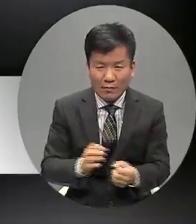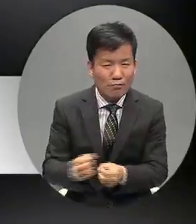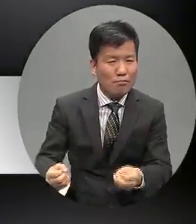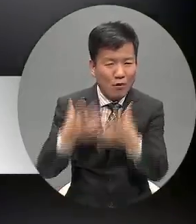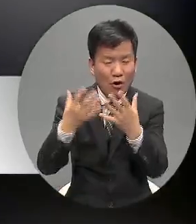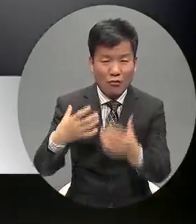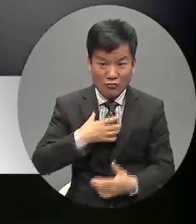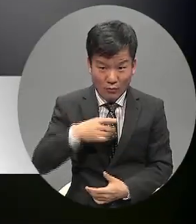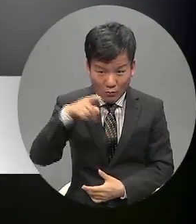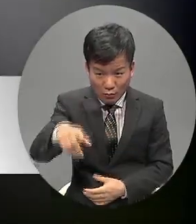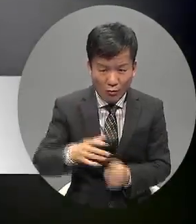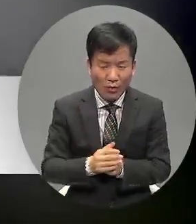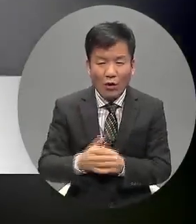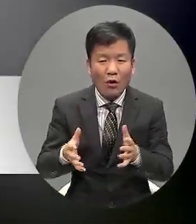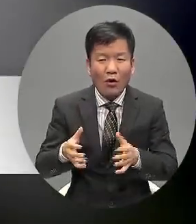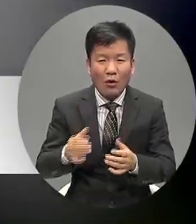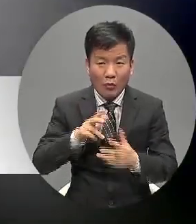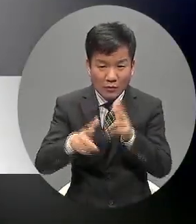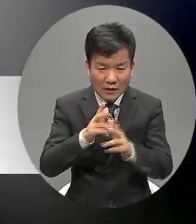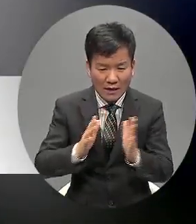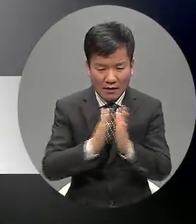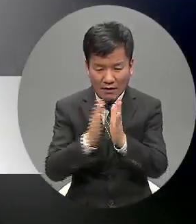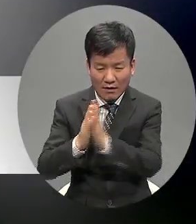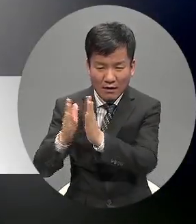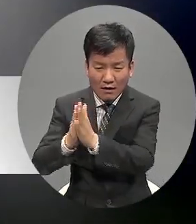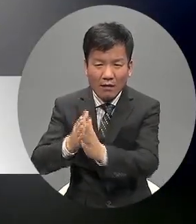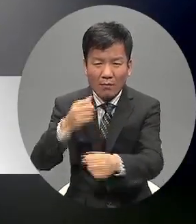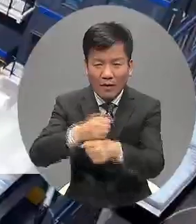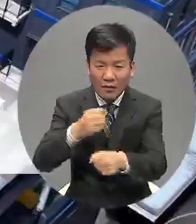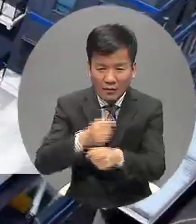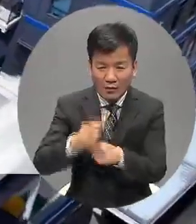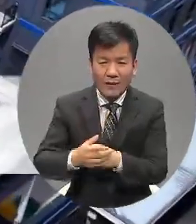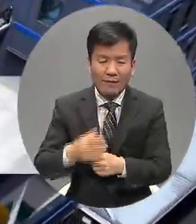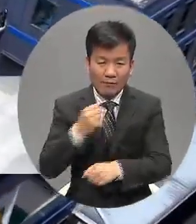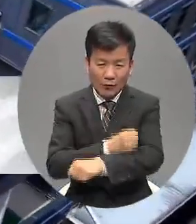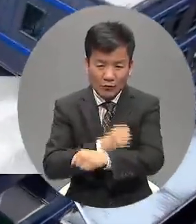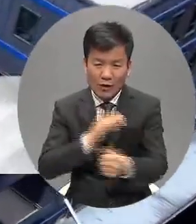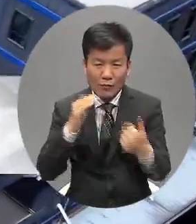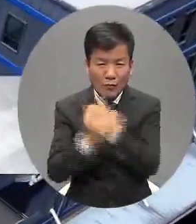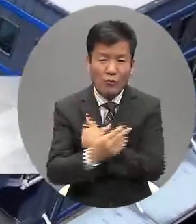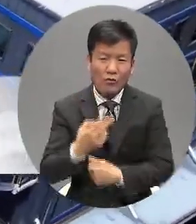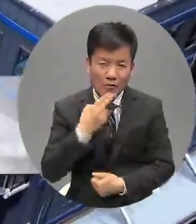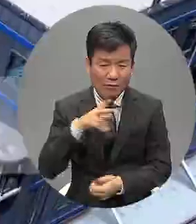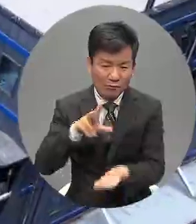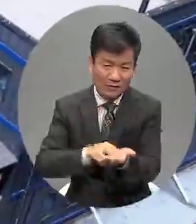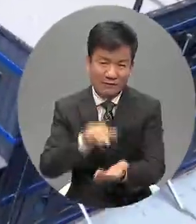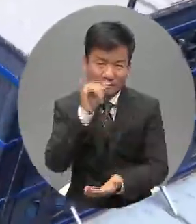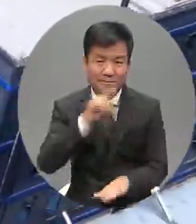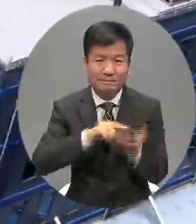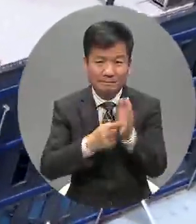큰 공장을 샌드위치 패널로 지어 노동자의 안전을 전혀 고려하지 않았다고 지적했습니다.